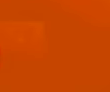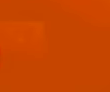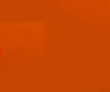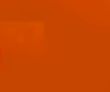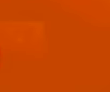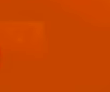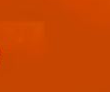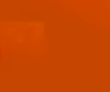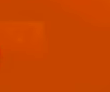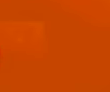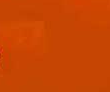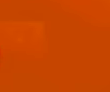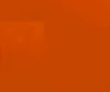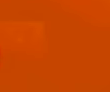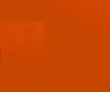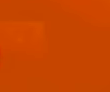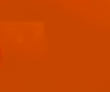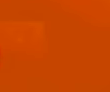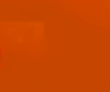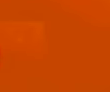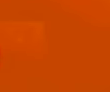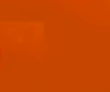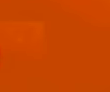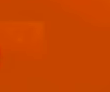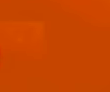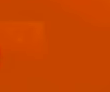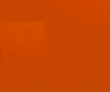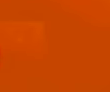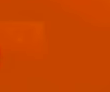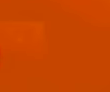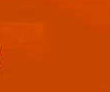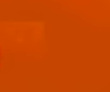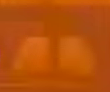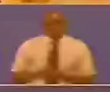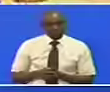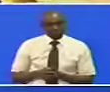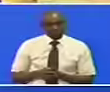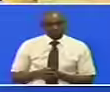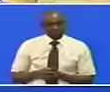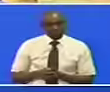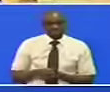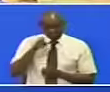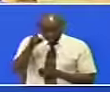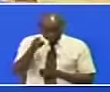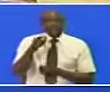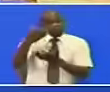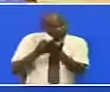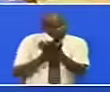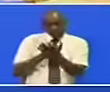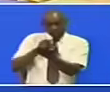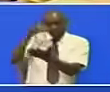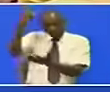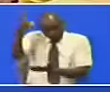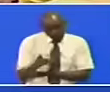unaweza kwenda katika tovuti hii na fomu hiyo unaweza tu kuitoa mara moja, yani unaweza tu kuidownload mara moja